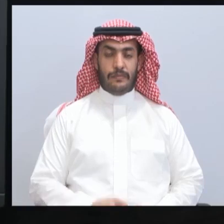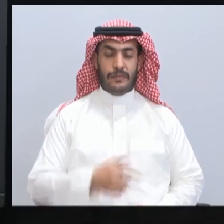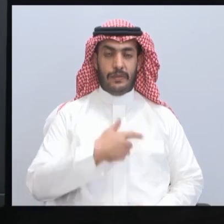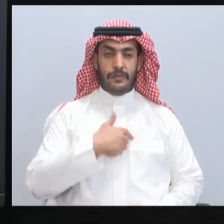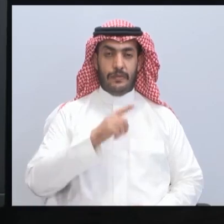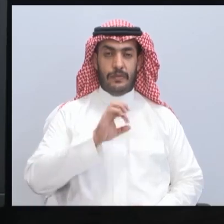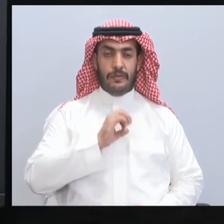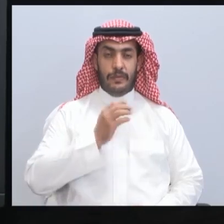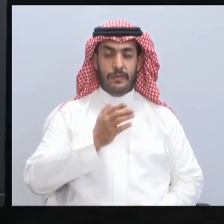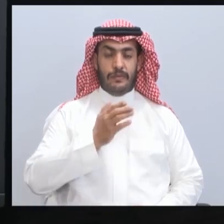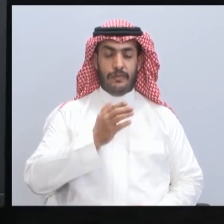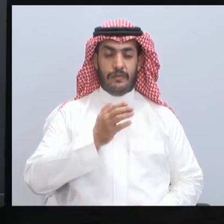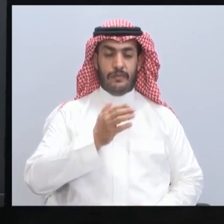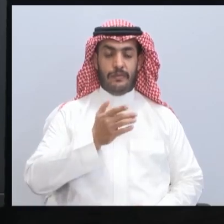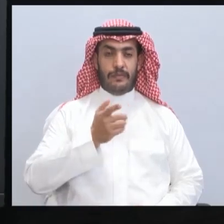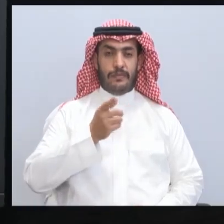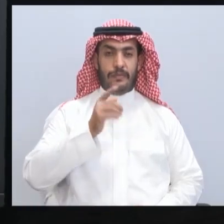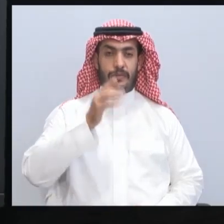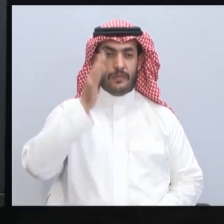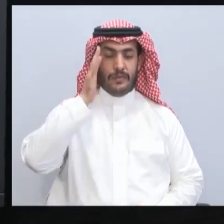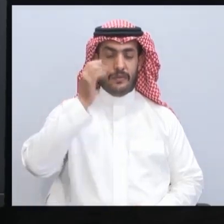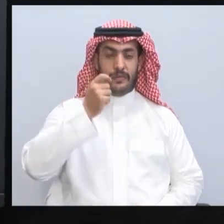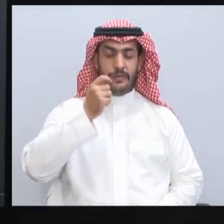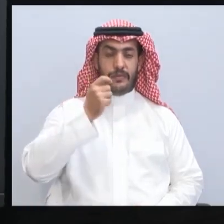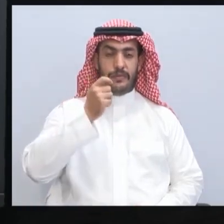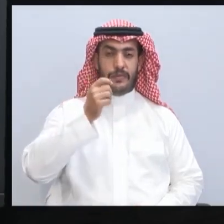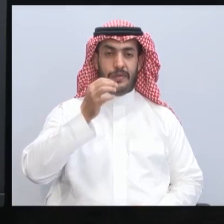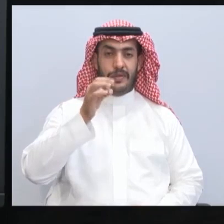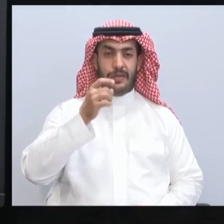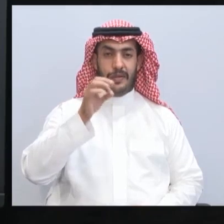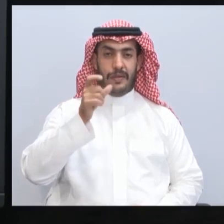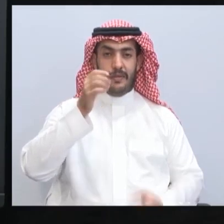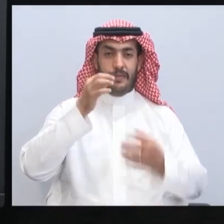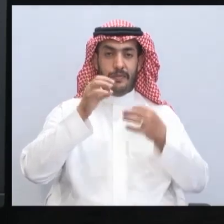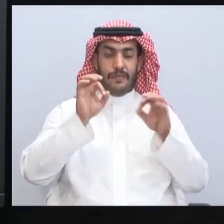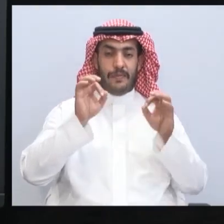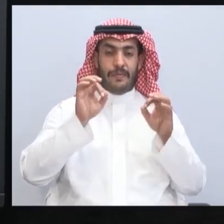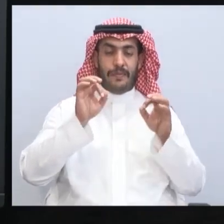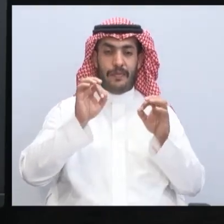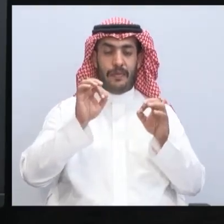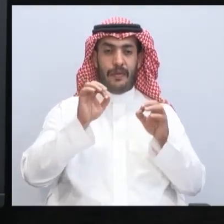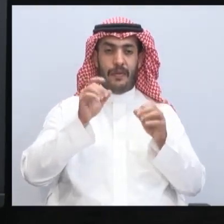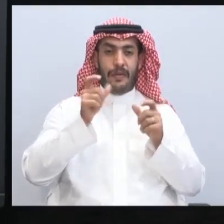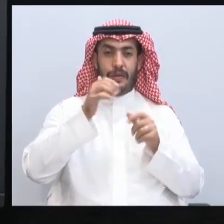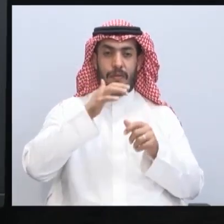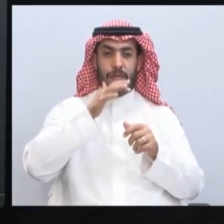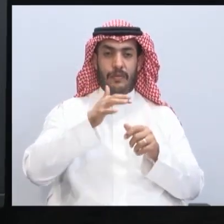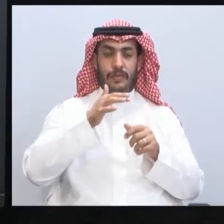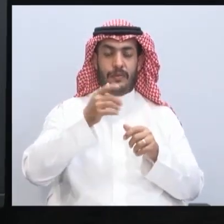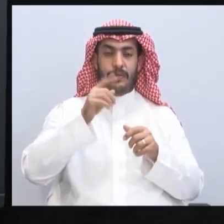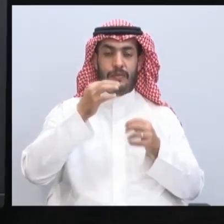بسم الله الرحمن الرحيم والصلاه والسلام على اشرف الانبياء والمرسلين نبينا محمد